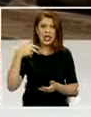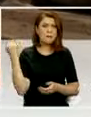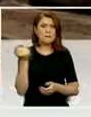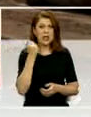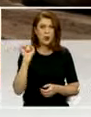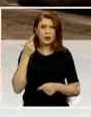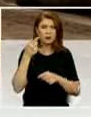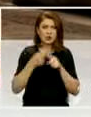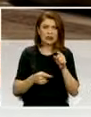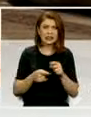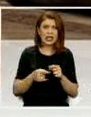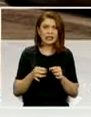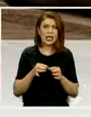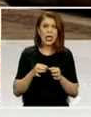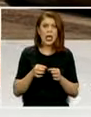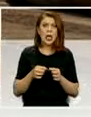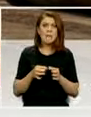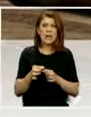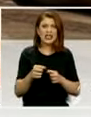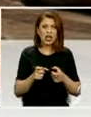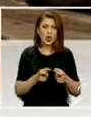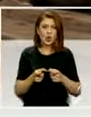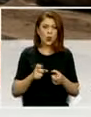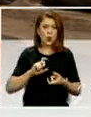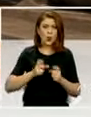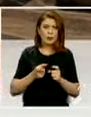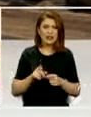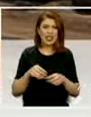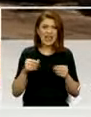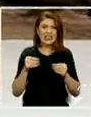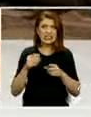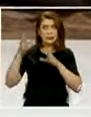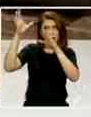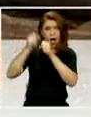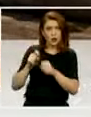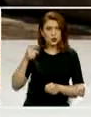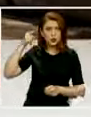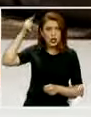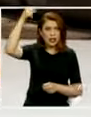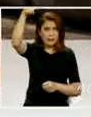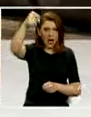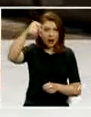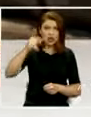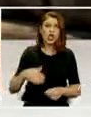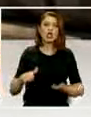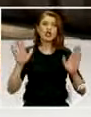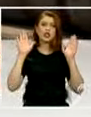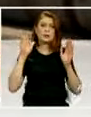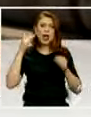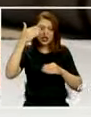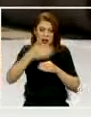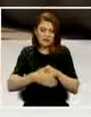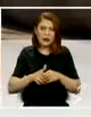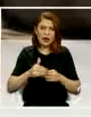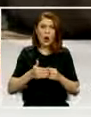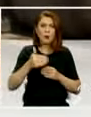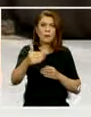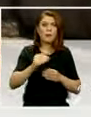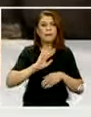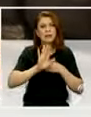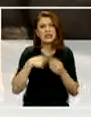și jumătate de metri cubi de nisip de la o distanță de 10 km din largul mării, iar plajele la final vor avea o lățime mai mare de